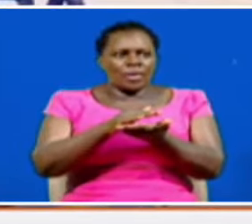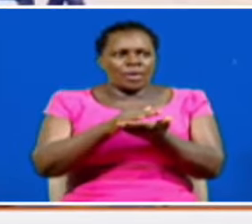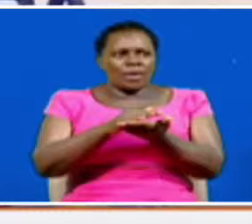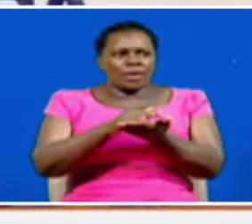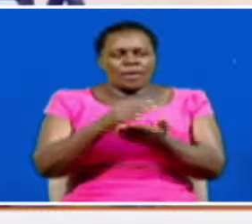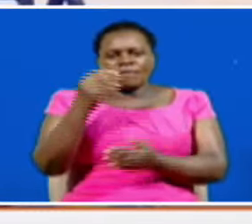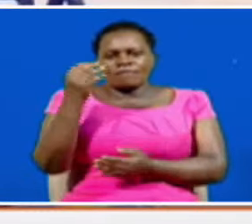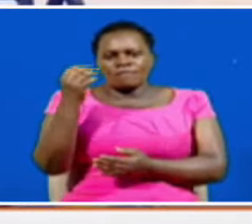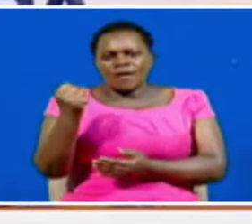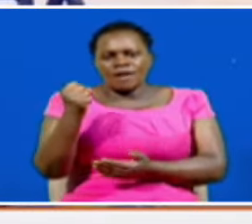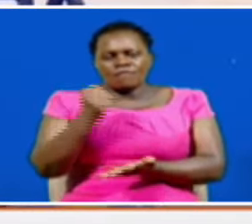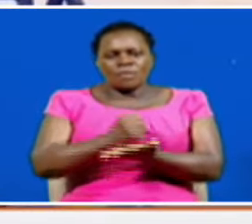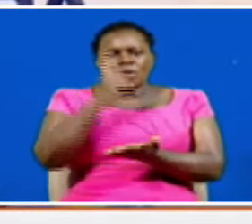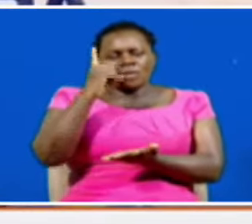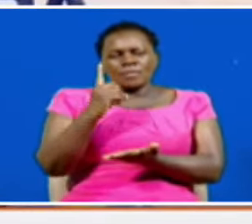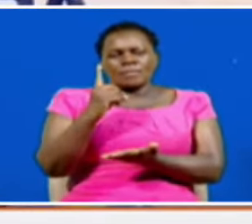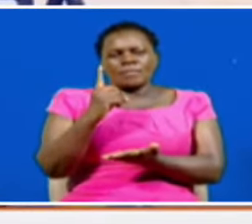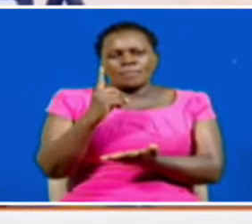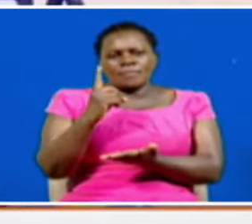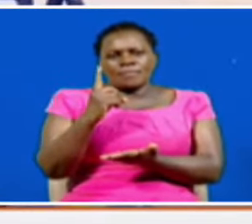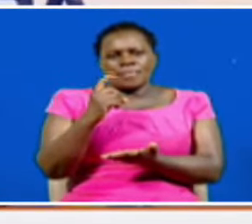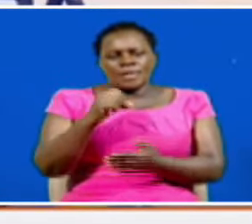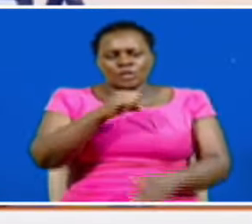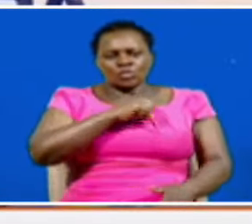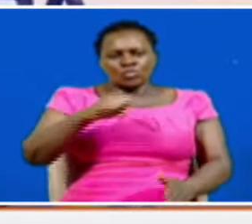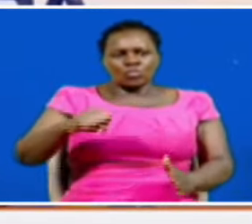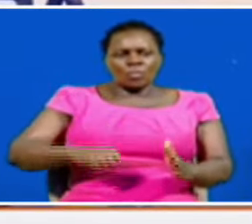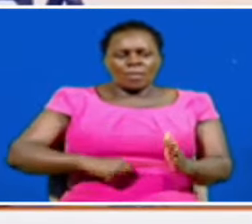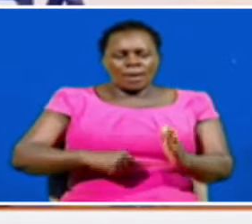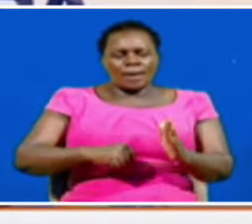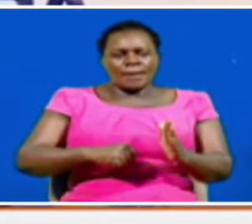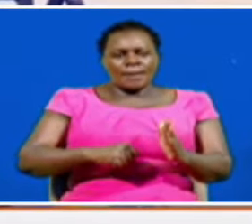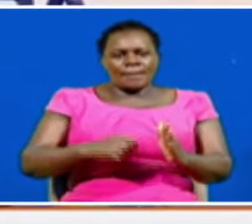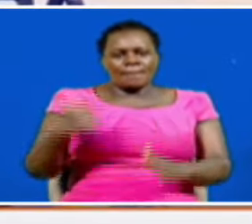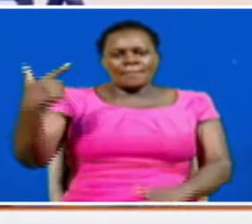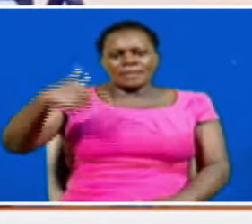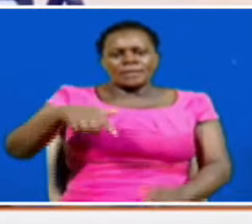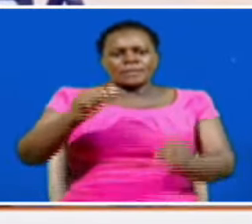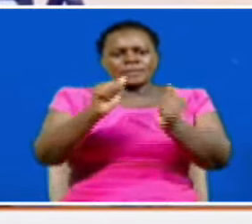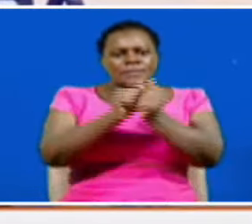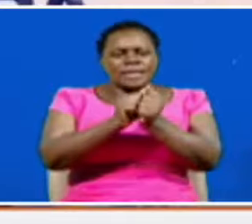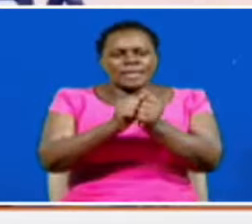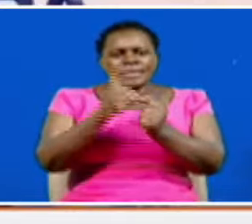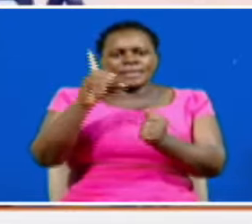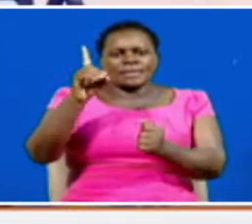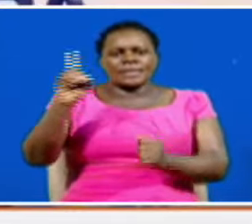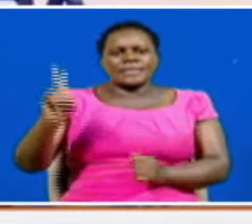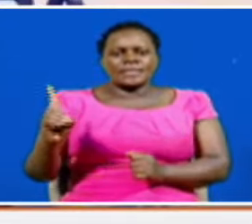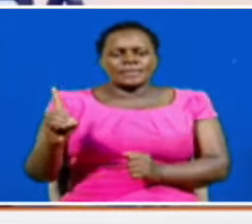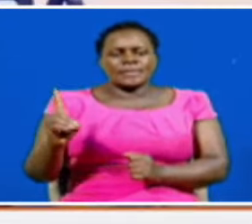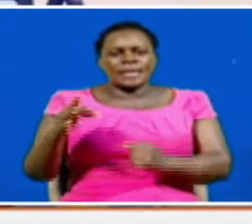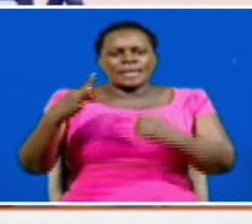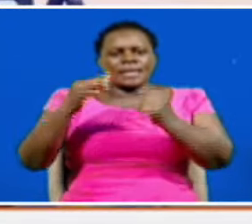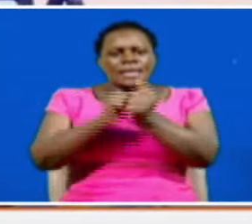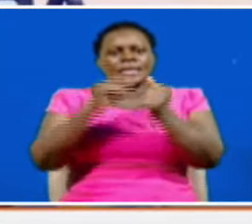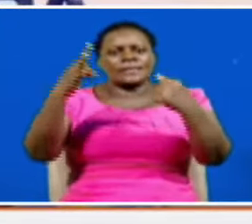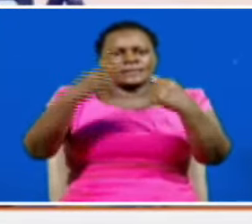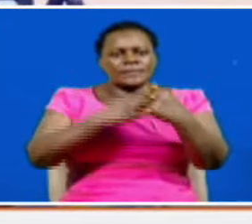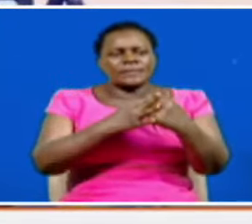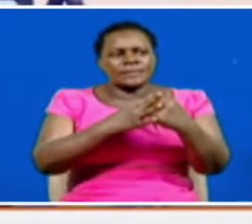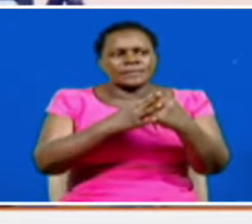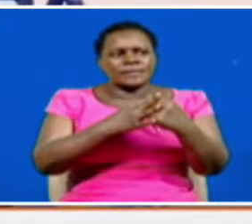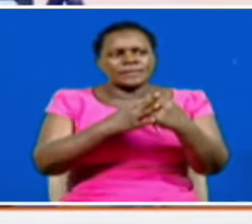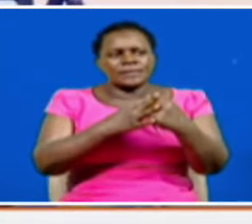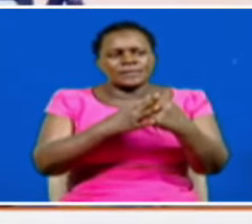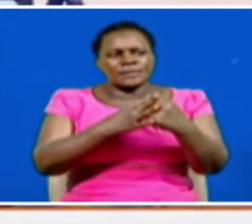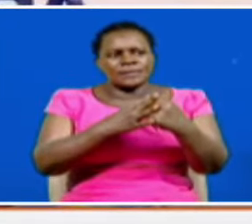of 5 shillings and 31 cents for the super petrol grade, 10 shillings for the diesel grade and 18 shillings and 68